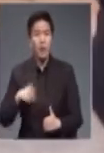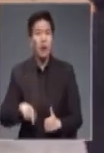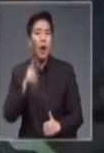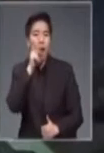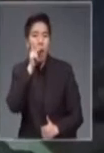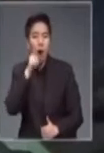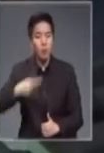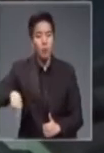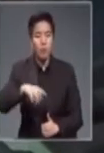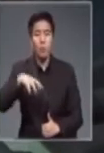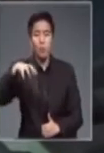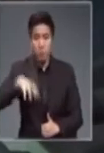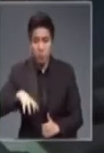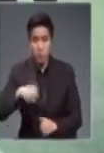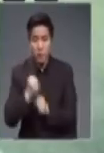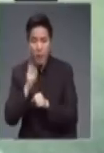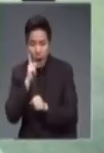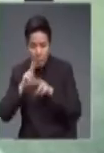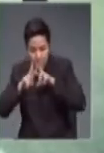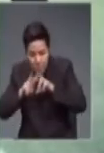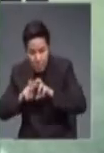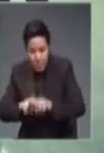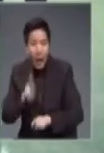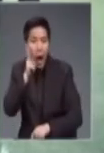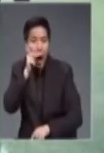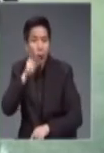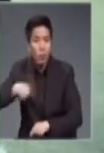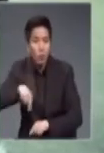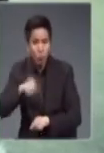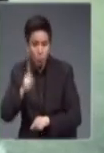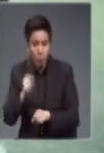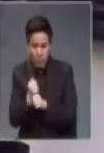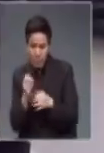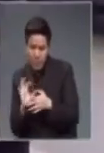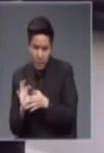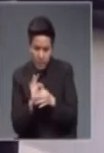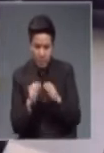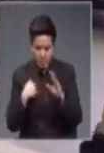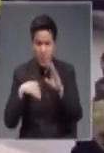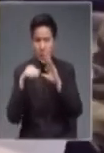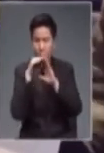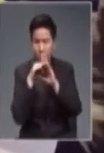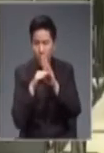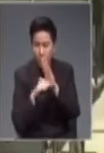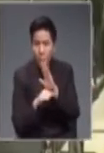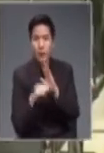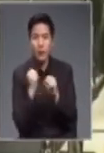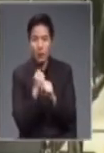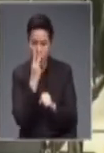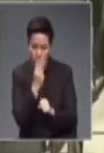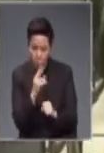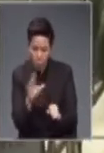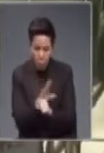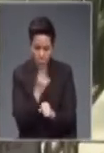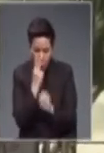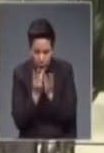คุณภาพชีวิตของประชาชนในท้องถิ่นให้ตรงจุดตรงความต้องการอย่างเข้าใจถึงรากเหง้าของปัญหาด้วยนะครับตัวอย่